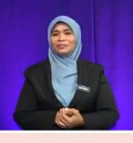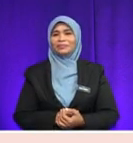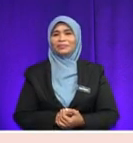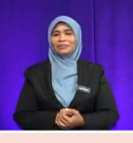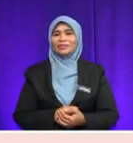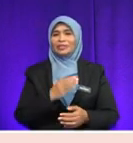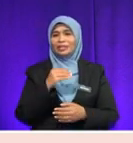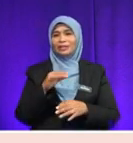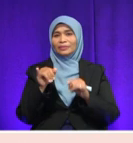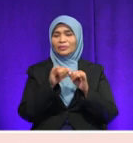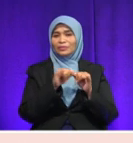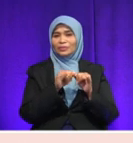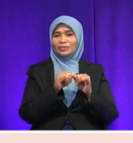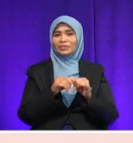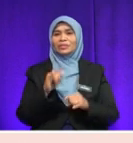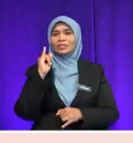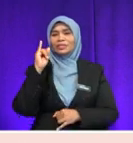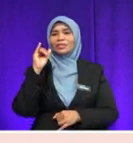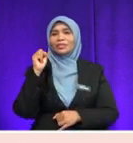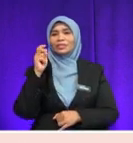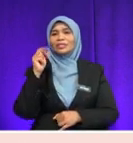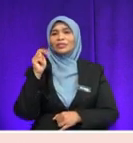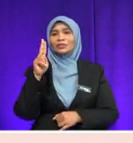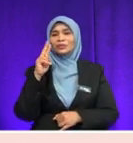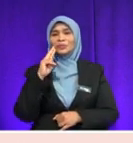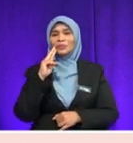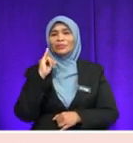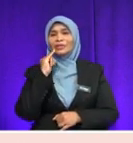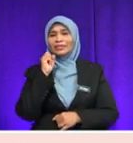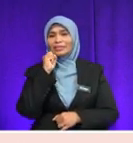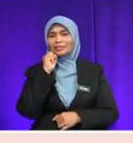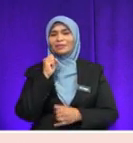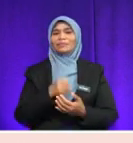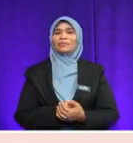dan juga isnurisa yang berbaju biru